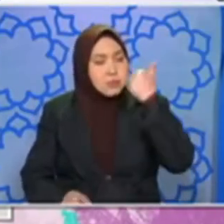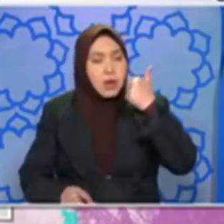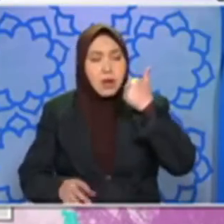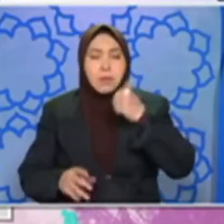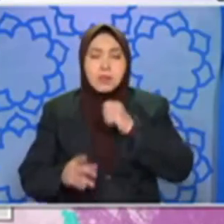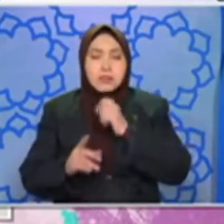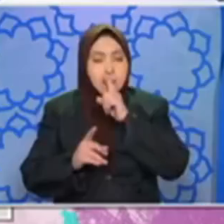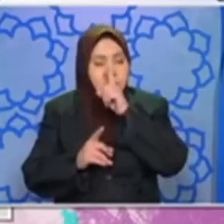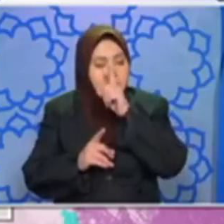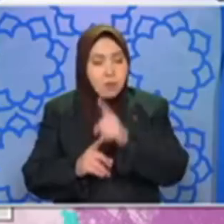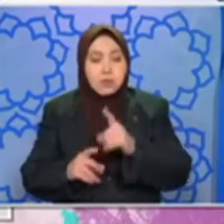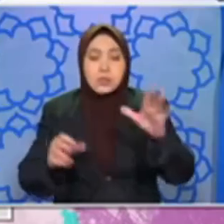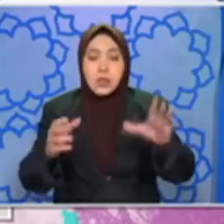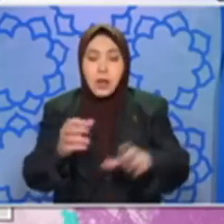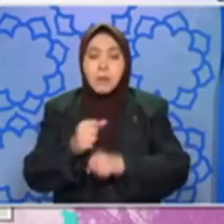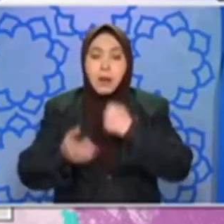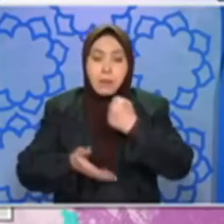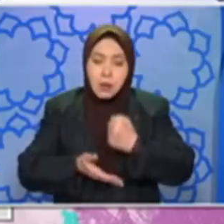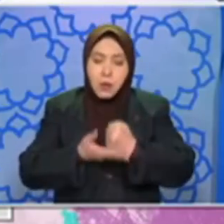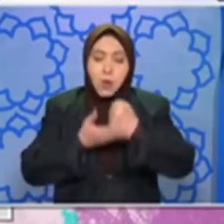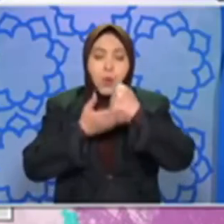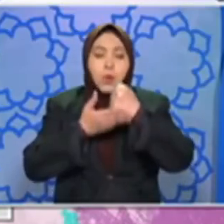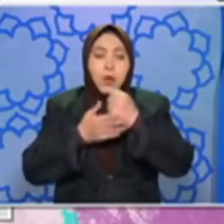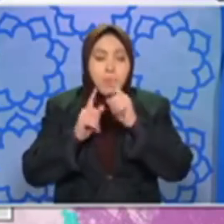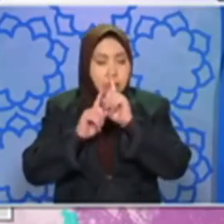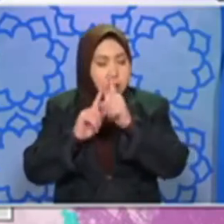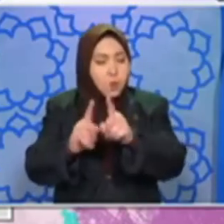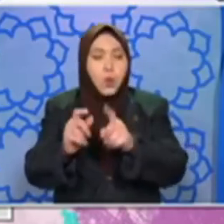إنه كان